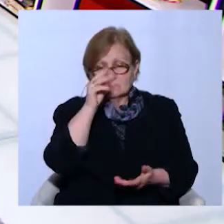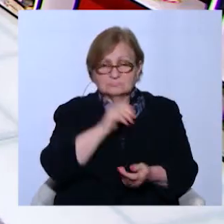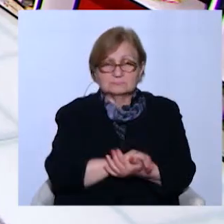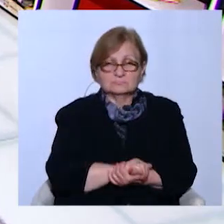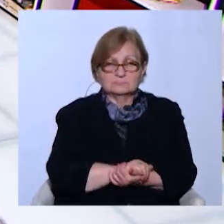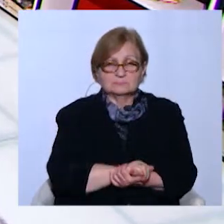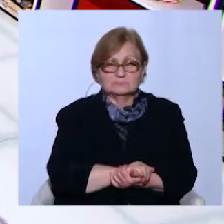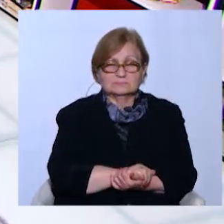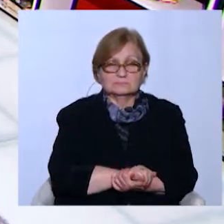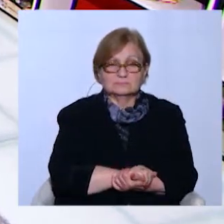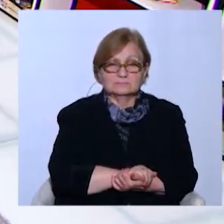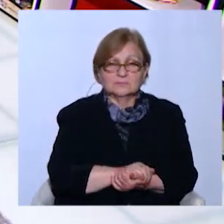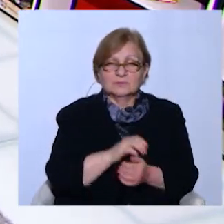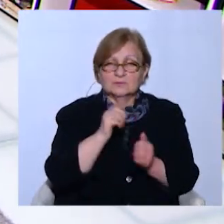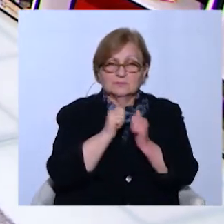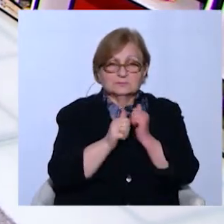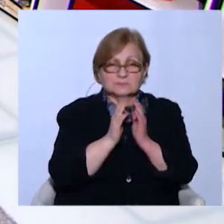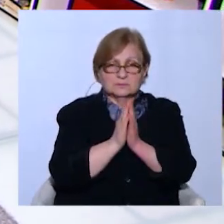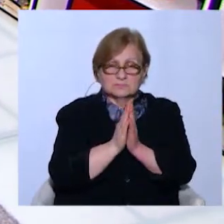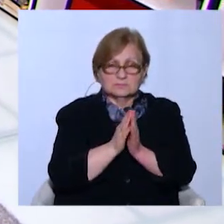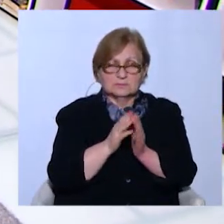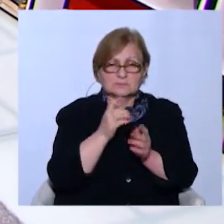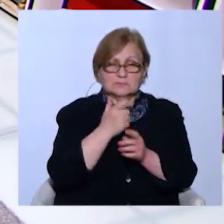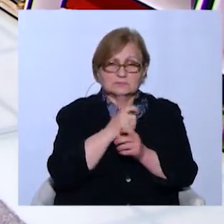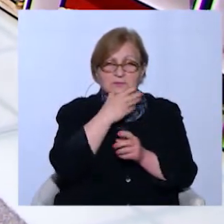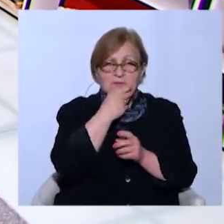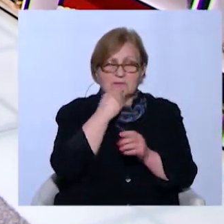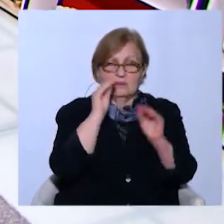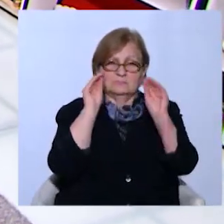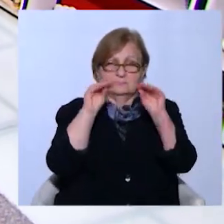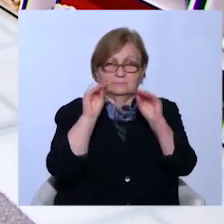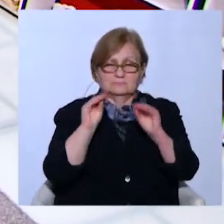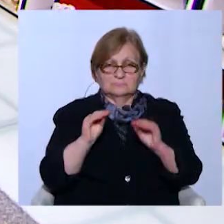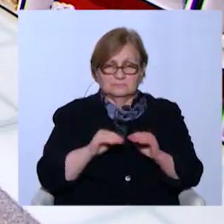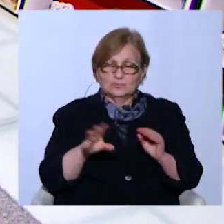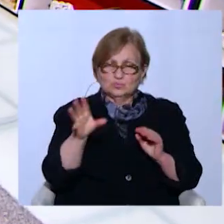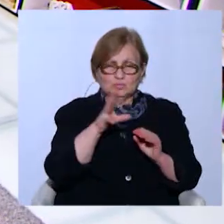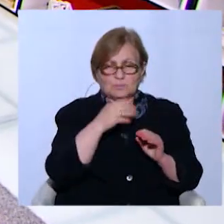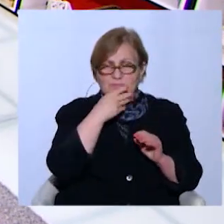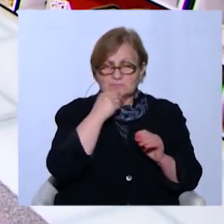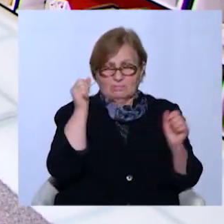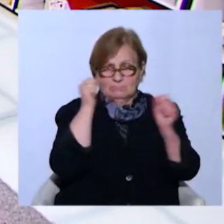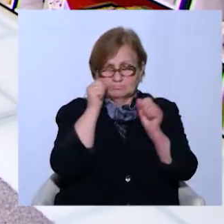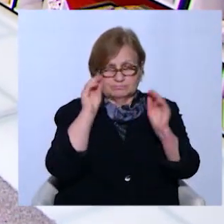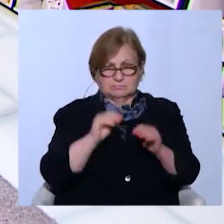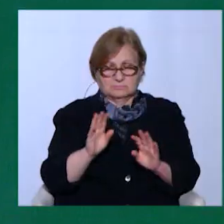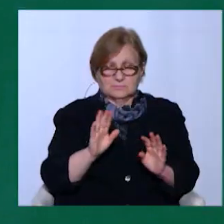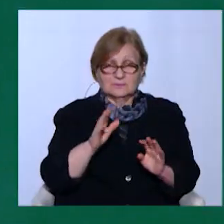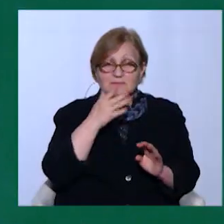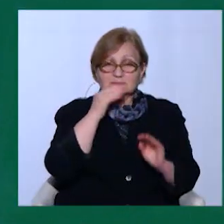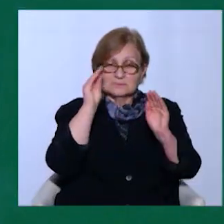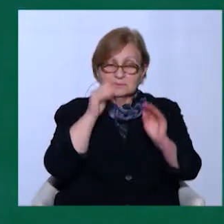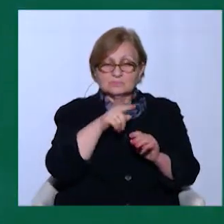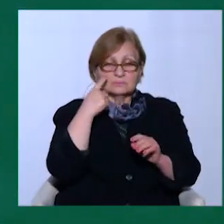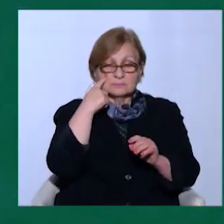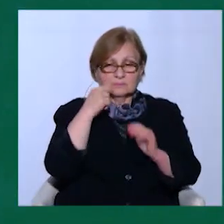ძალიან გთხოვთ და მოგიწოდებთ ყოველ გაკვეთეს ეს რვეულში ძალიან ლამაზად დაორგანიზეთ ხოლმე ჩანაწერები, იმიტომ რომ დაორგანიზებული ჩანაწერი